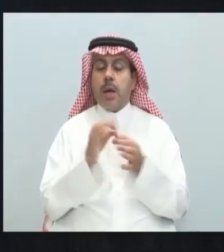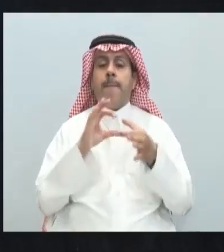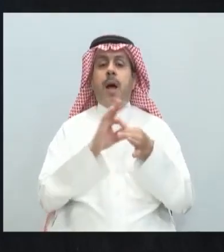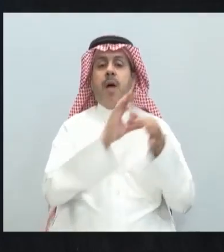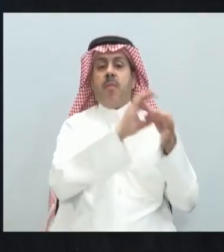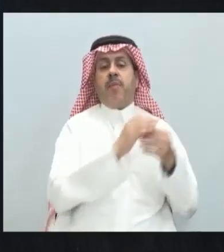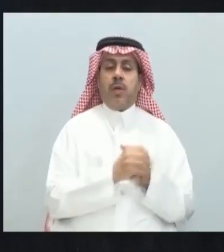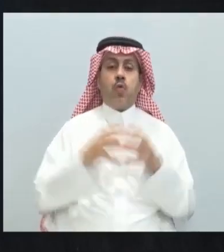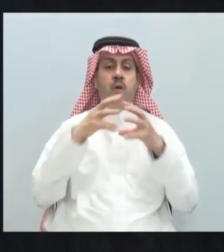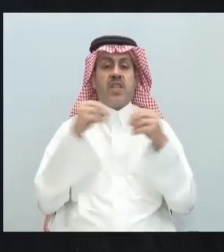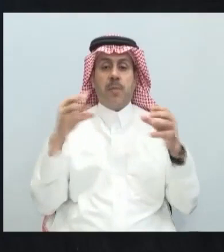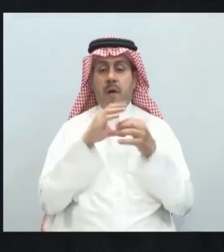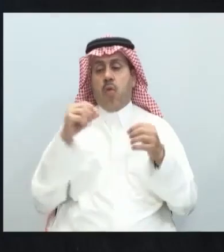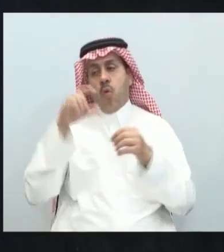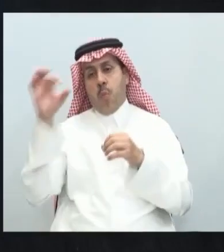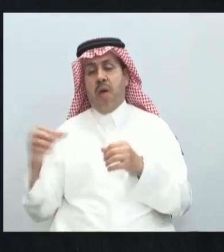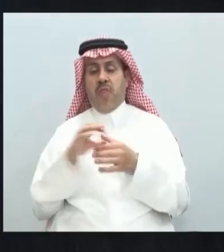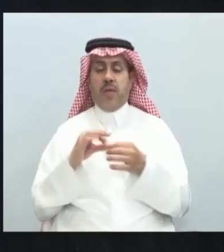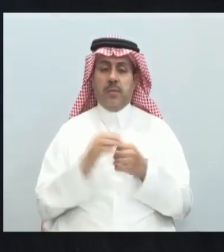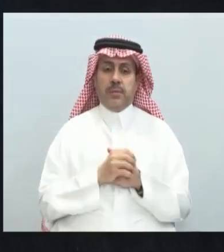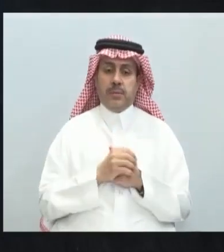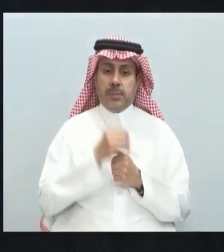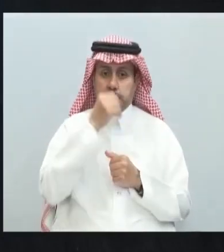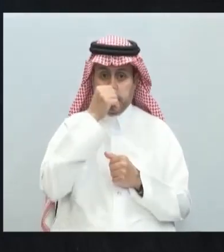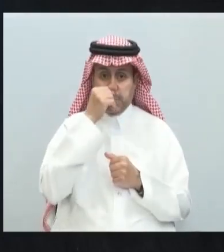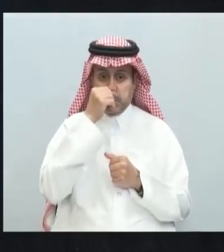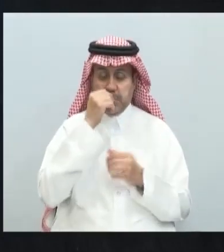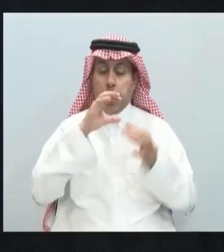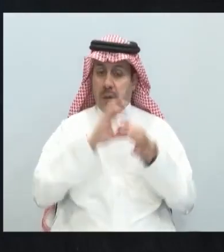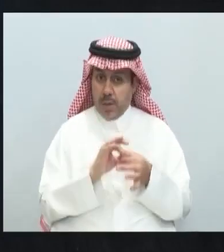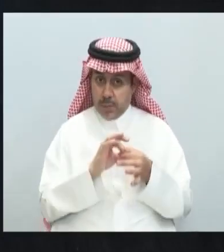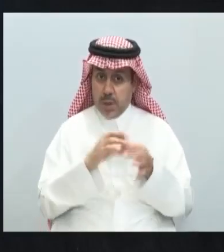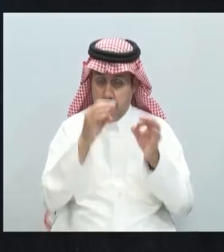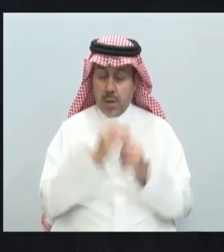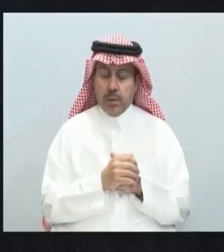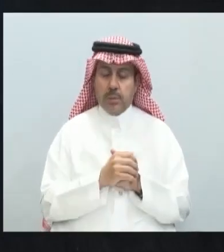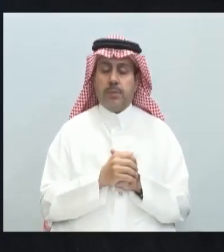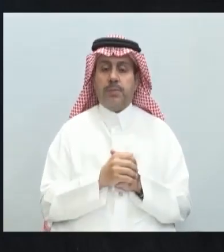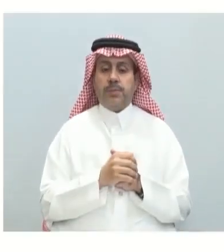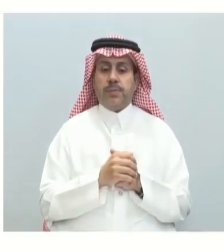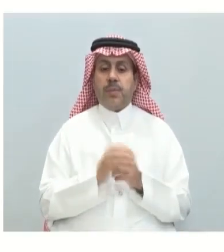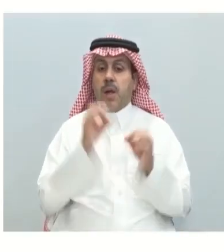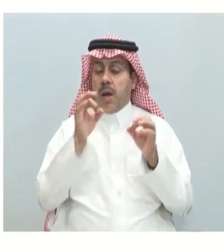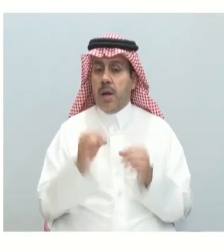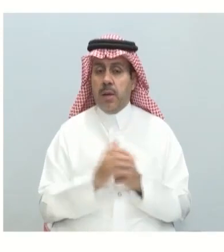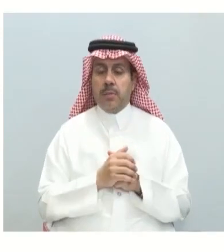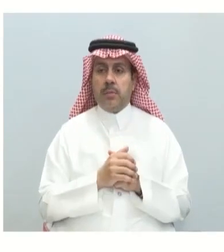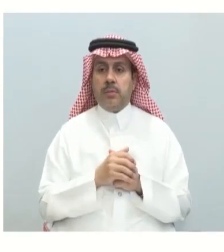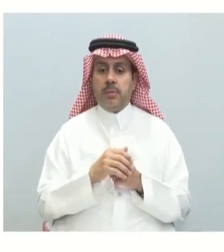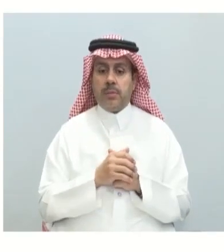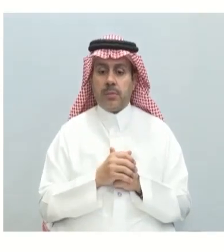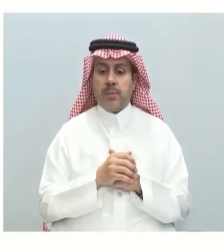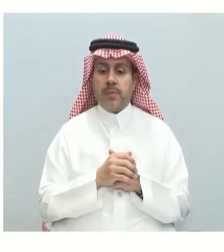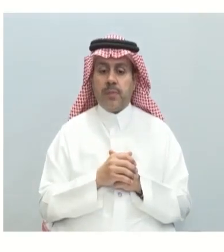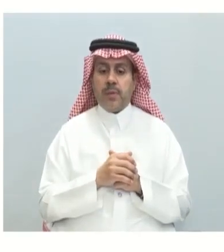يفسر بعضه بعضا لذلك ينبغي ربط الايات بعضها ببعض اذا ما الايه نرجع واياكم الى الايه